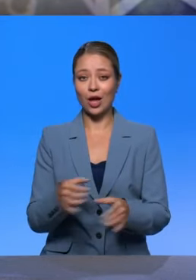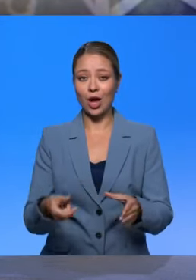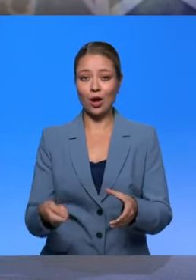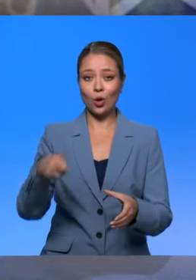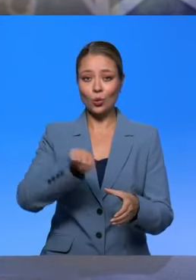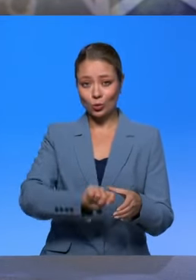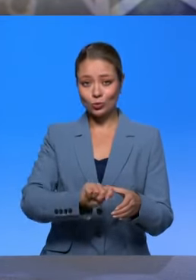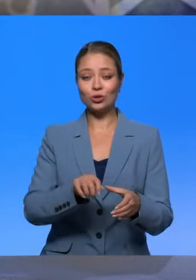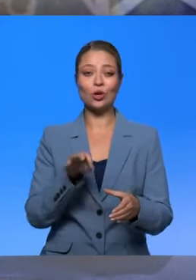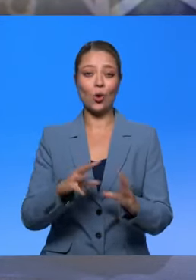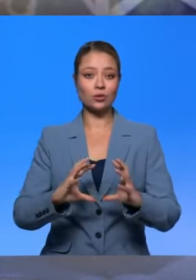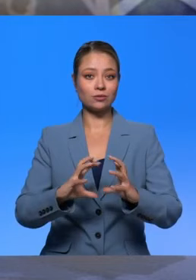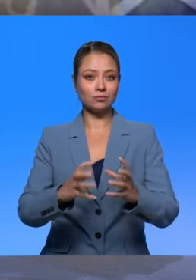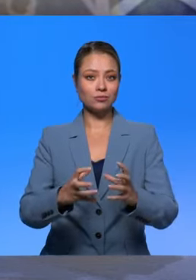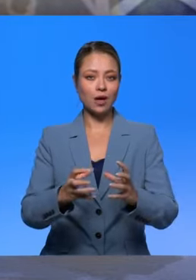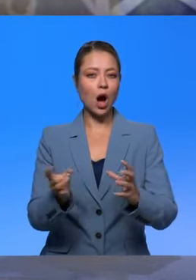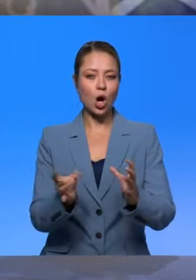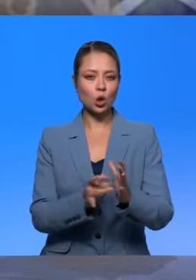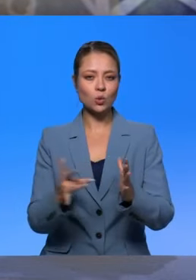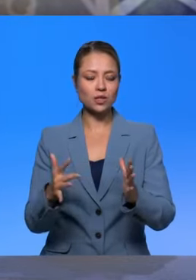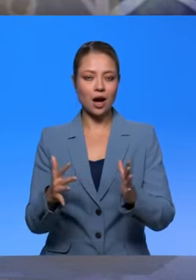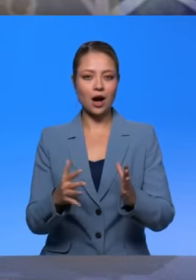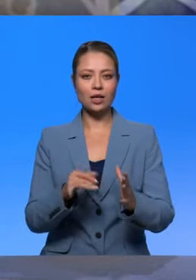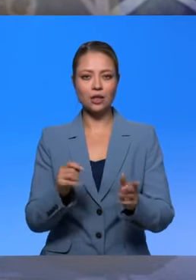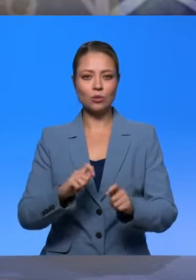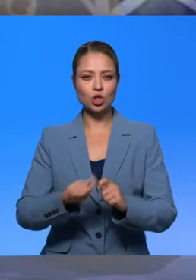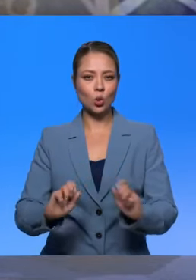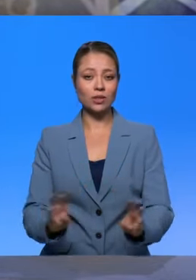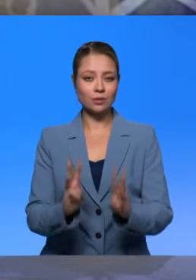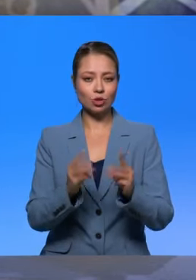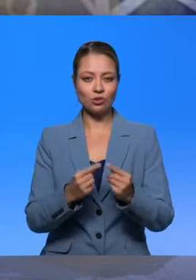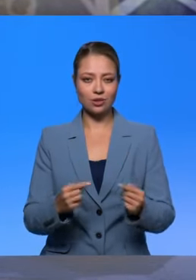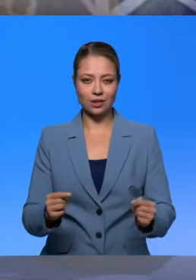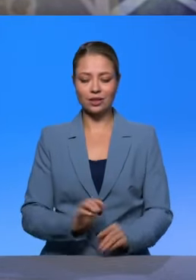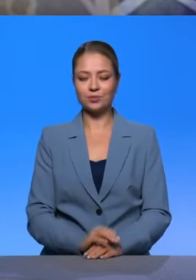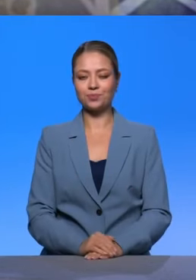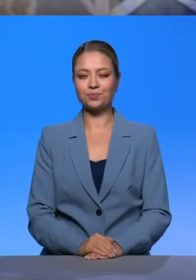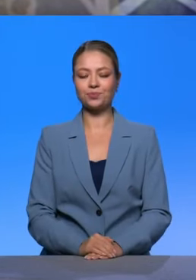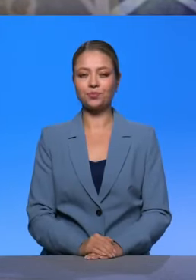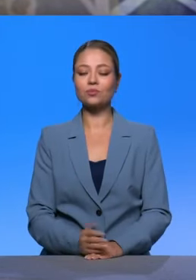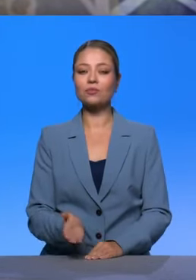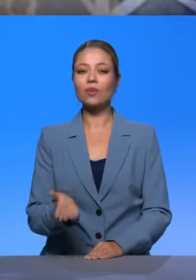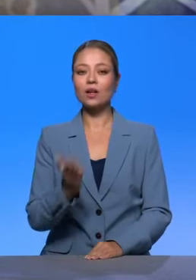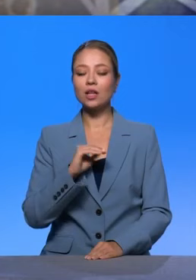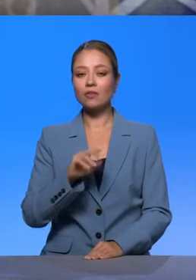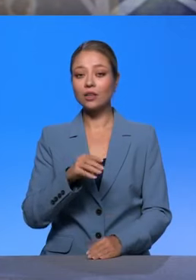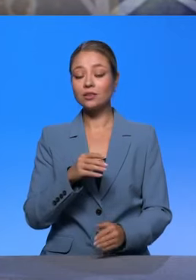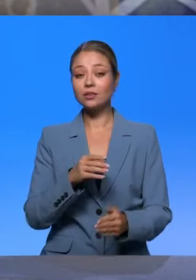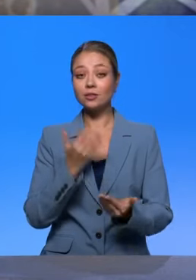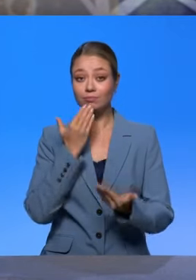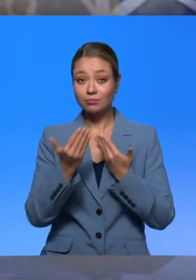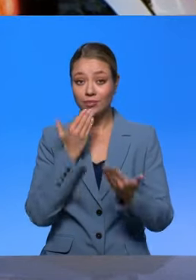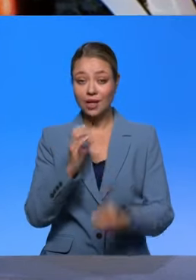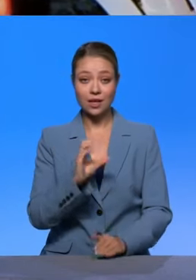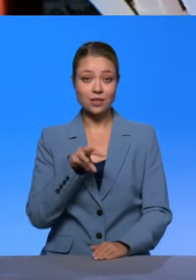шара хрустального и, там, не знаю, сжженных спичек и так далее, и так далее, и так далее. Давайте запустим небольшой смс-опрос,